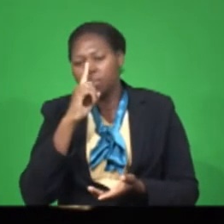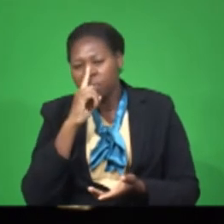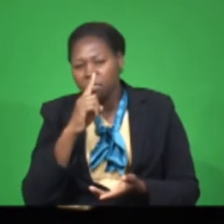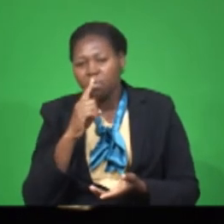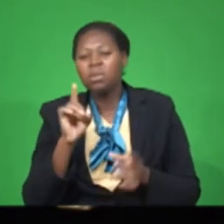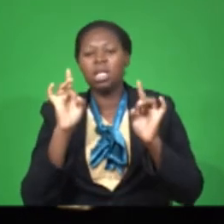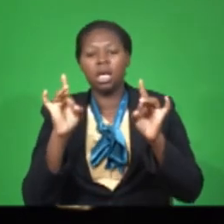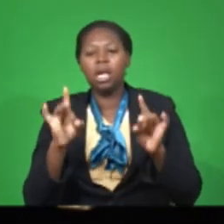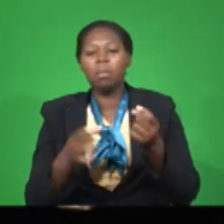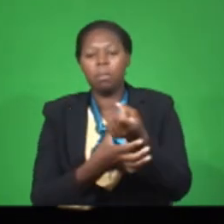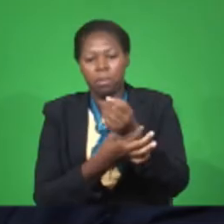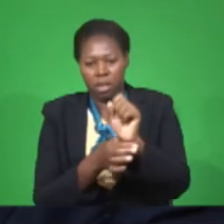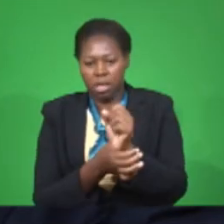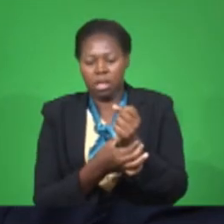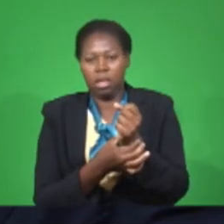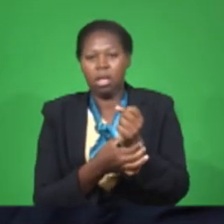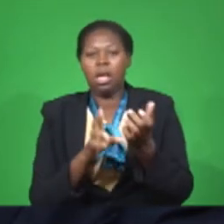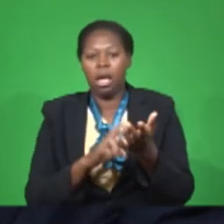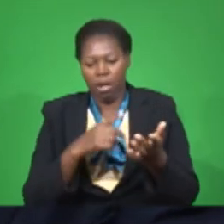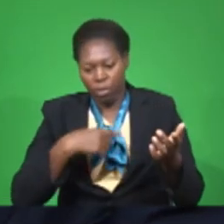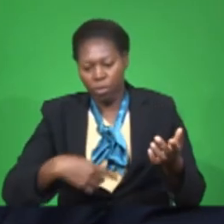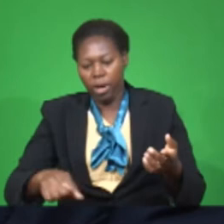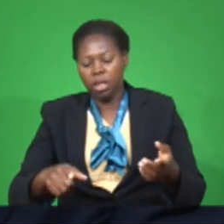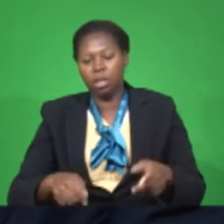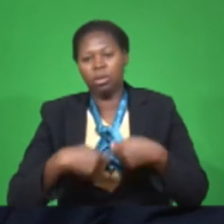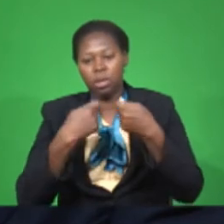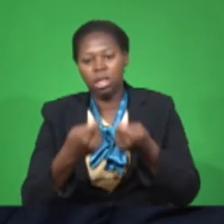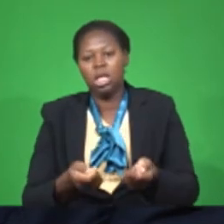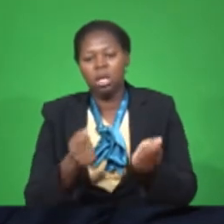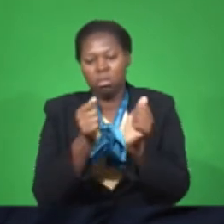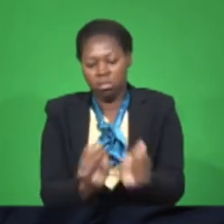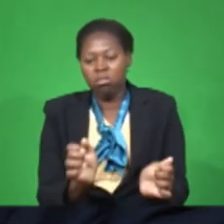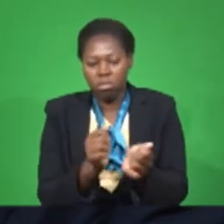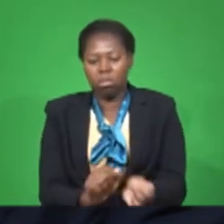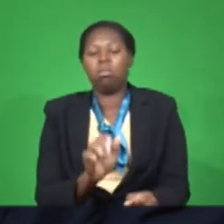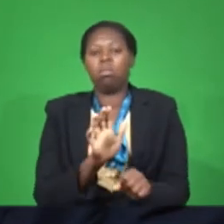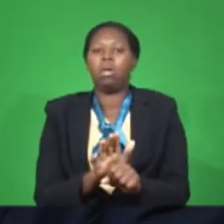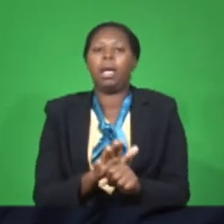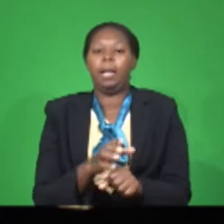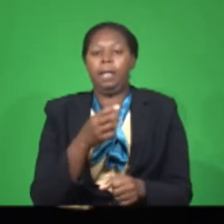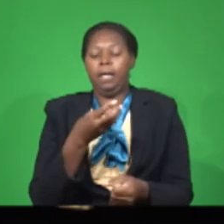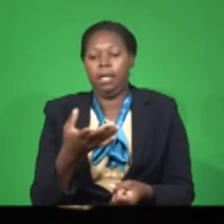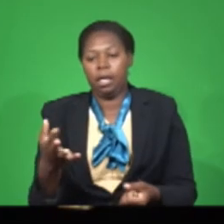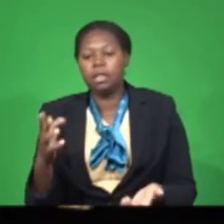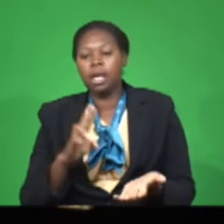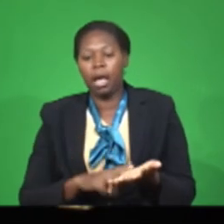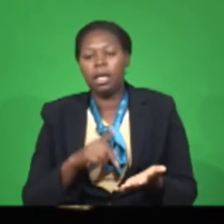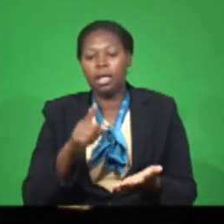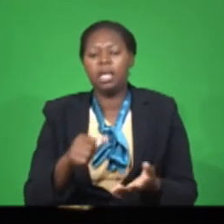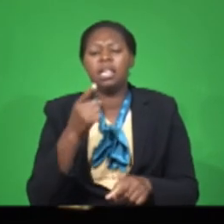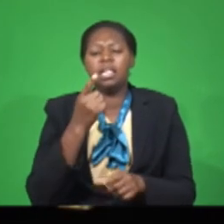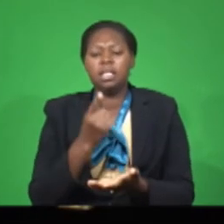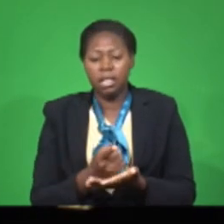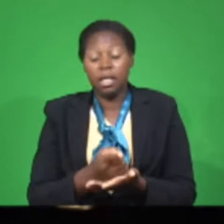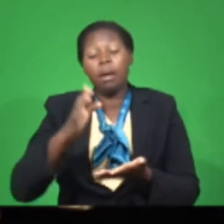mazango aenda futi kunopiramidzira. Ende razvopedzisira chete akaita zvakaipa zvizhinji pamberi paJehovha ndokumutsamisa.